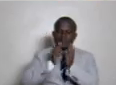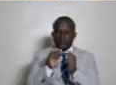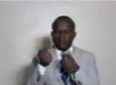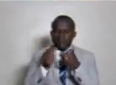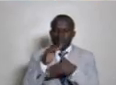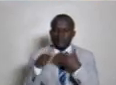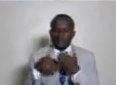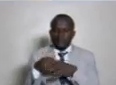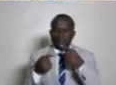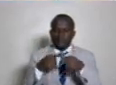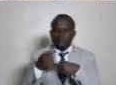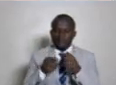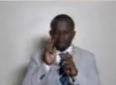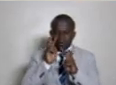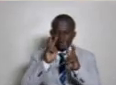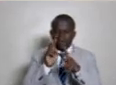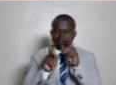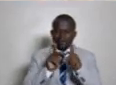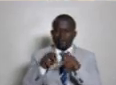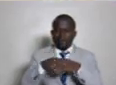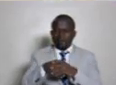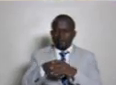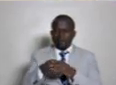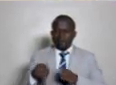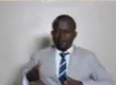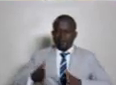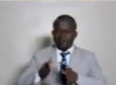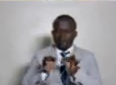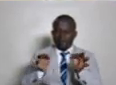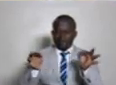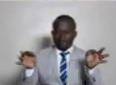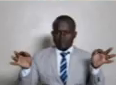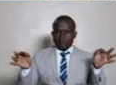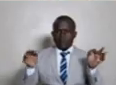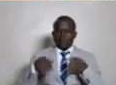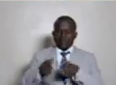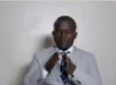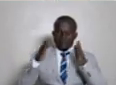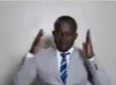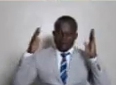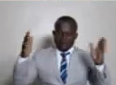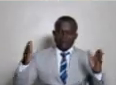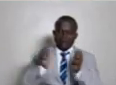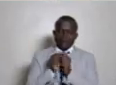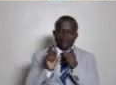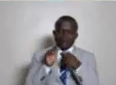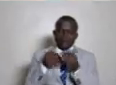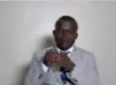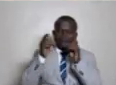n'ibindi rero byakomeza. Murabona kaburimbo ndende irahari hano igahanga, umuhanda munini ugaragara,